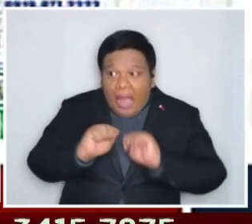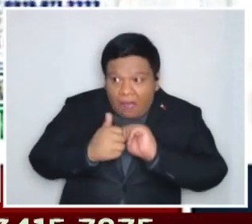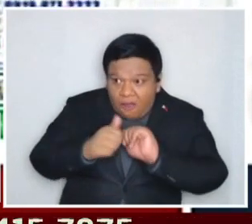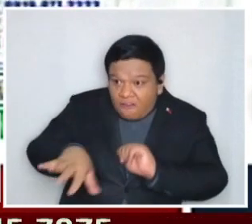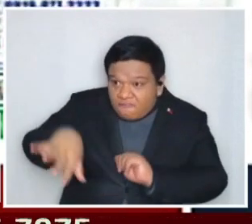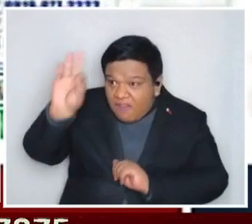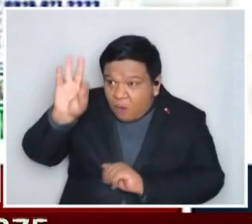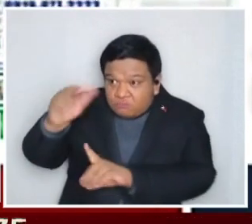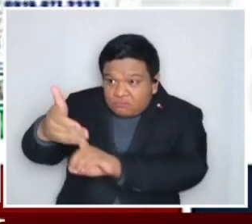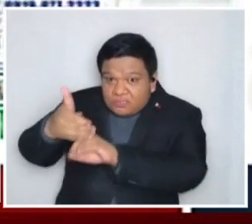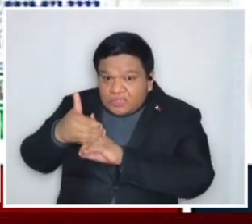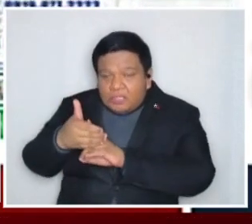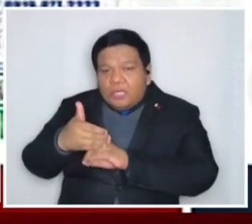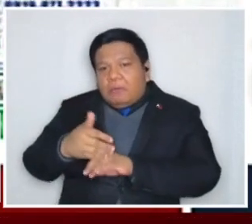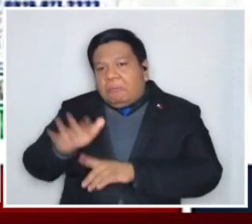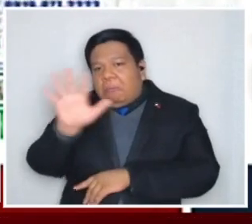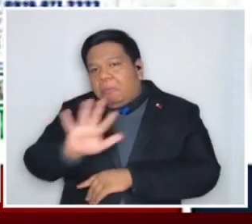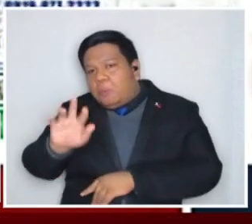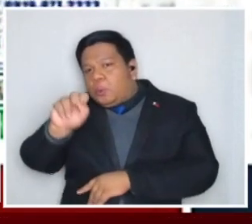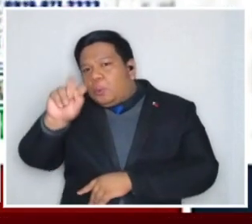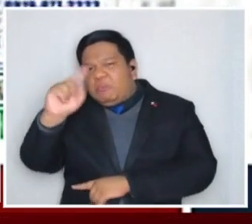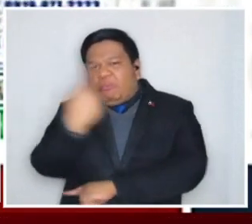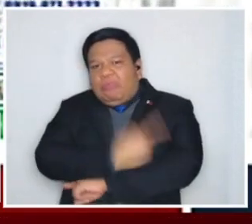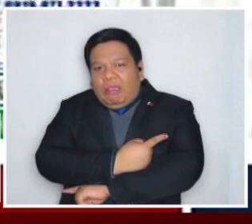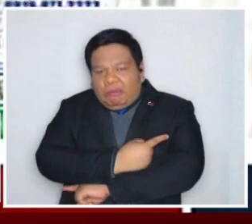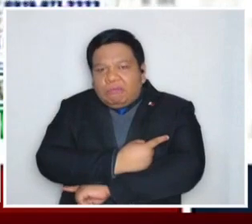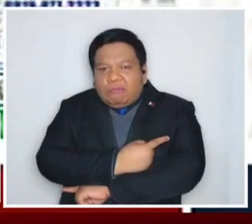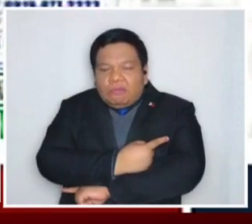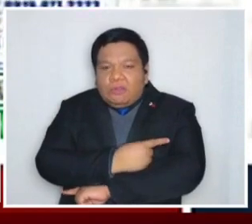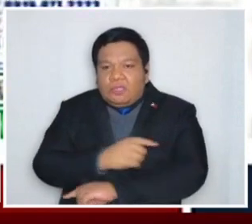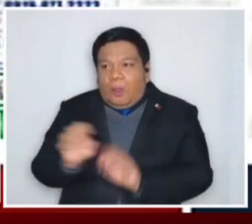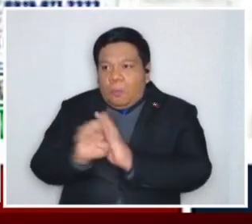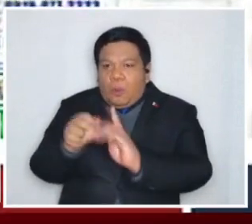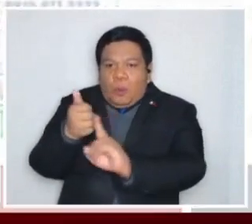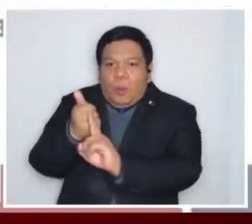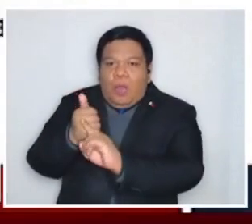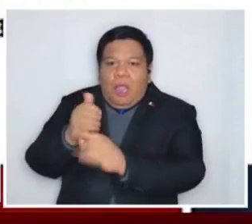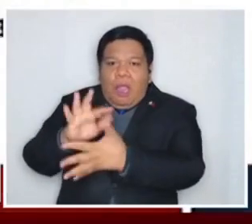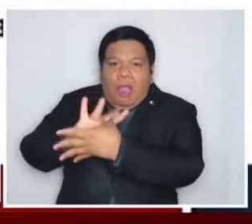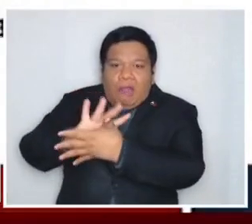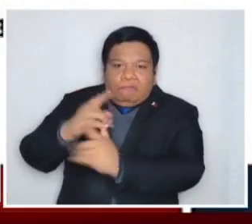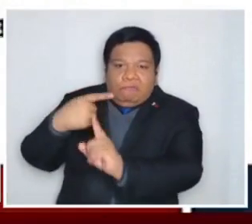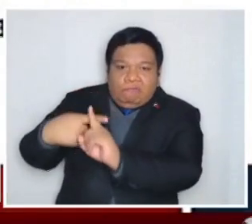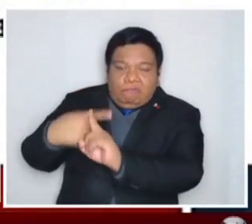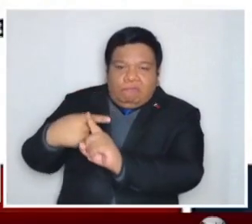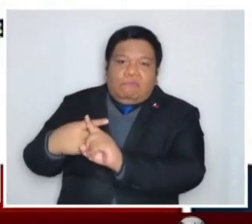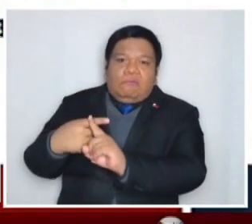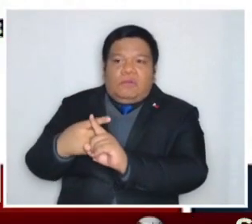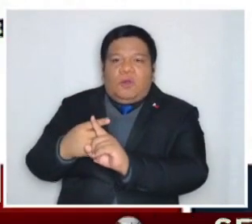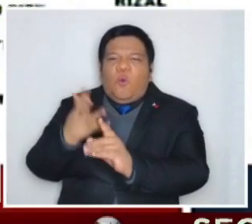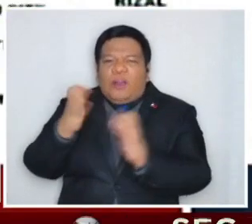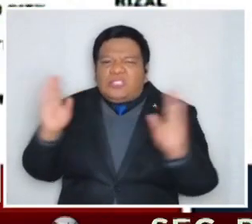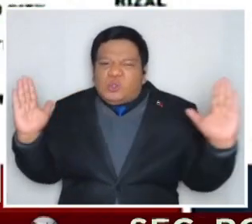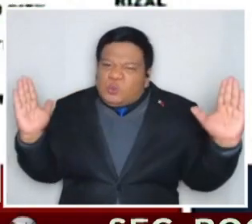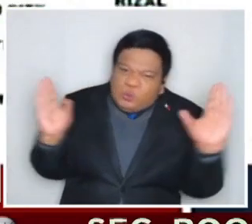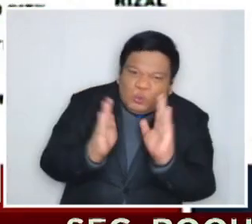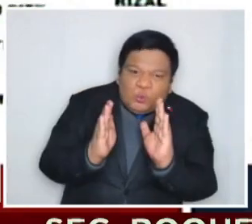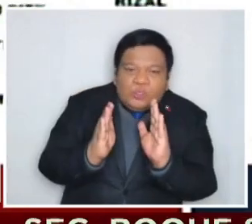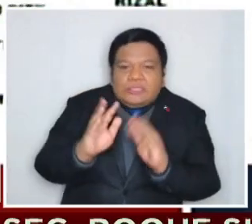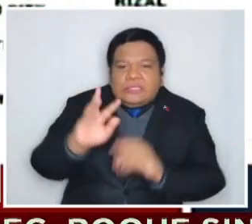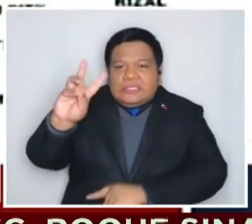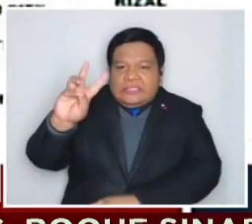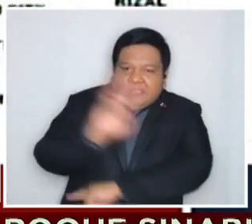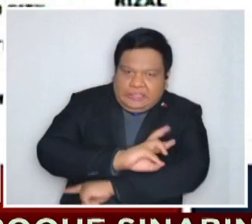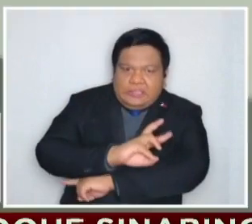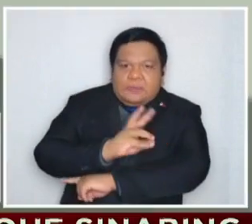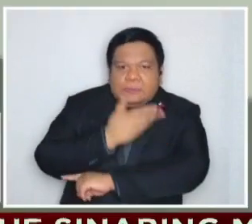ma-isolate ang isang nakumpirmado ng COVID-19 positive. Gusto natin pa-clean ito ng 6 araw, kaya po